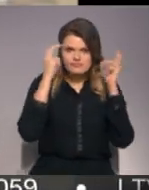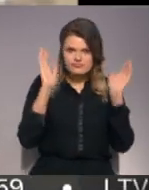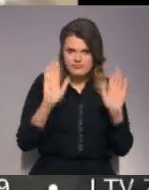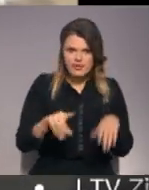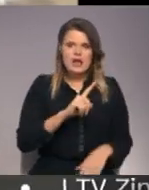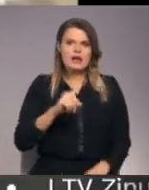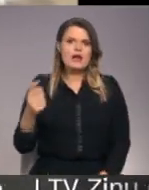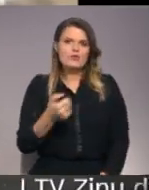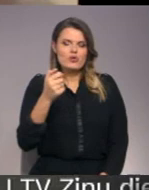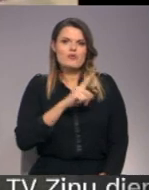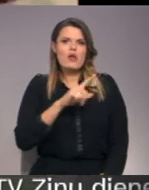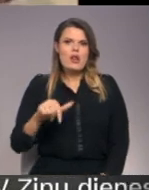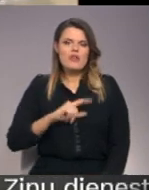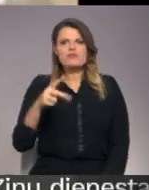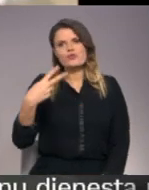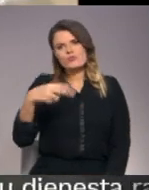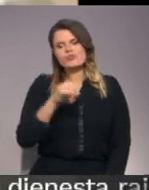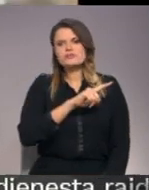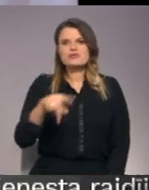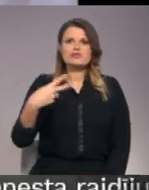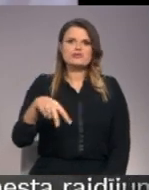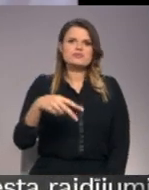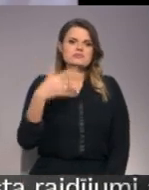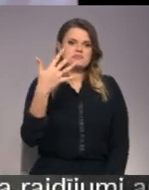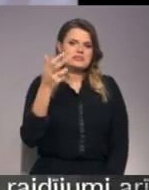gadu Latvijā bērniem veic 20 līdz 25